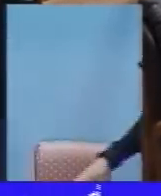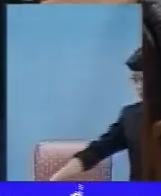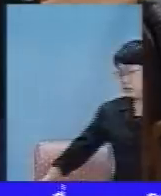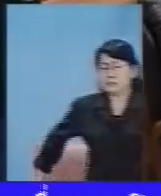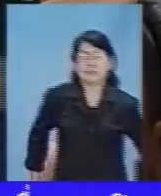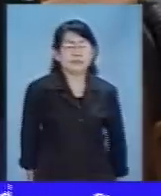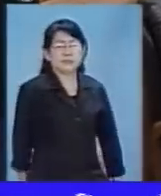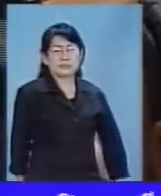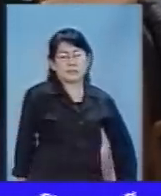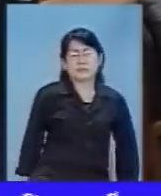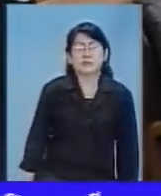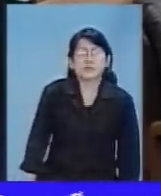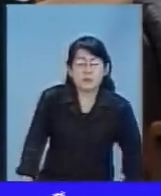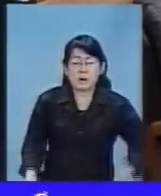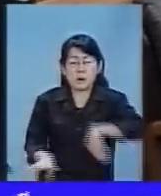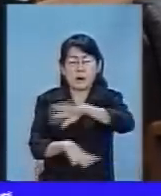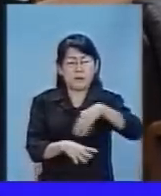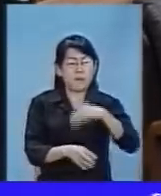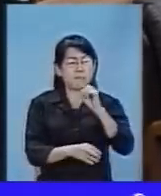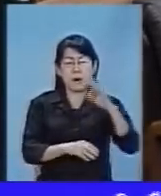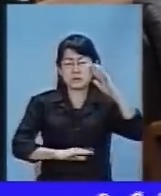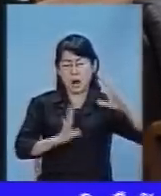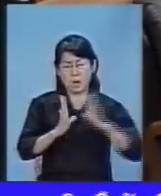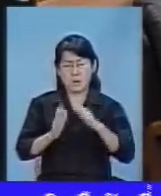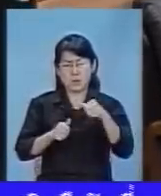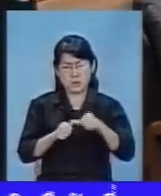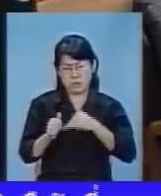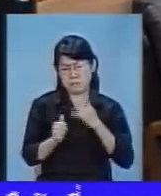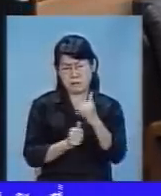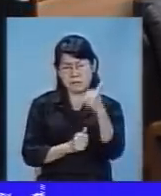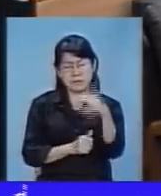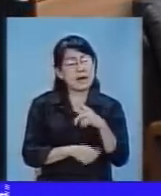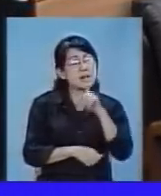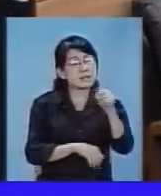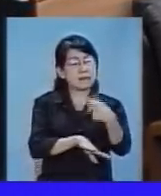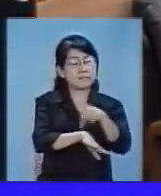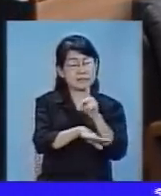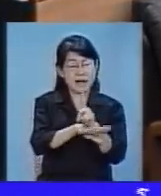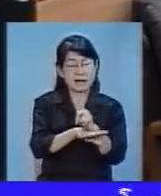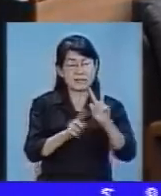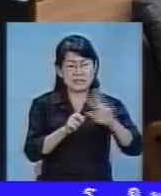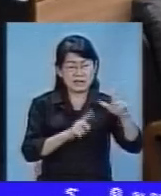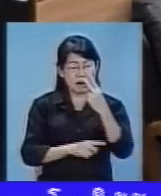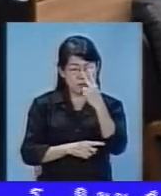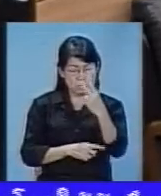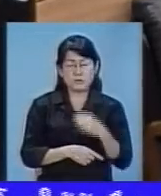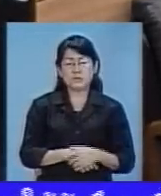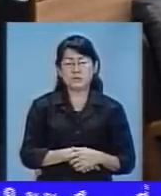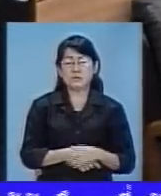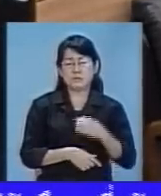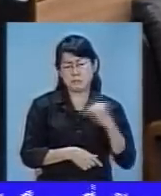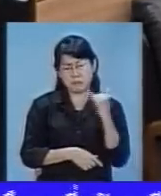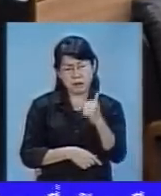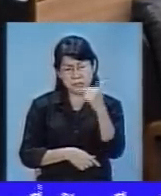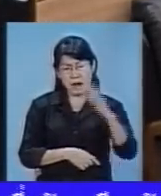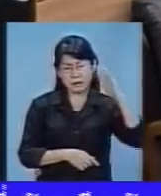มครับผมเข้าไม่ได้ท่านลองถามท่านประธานอภิวันนะครับวันนั้นเข้าไปเข้าไม่ได้ครับทุกจุดครับทหาร